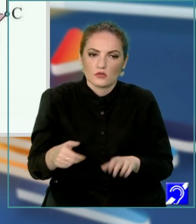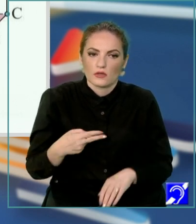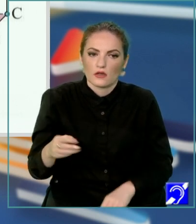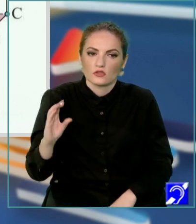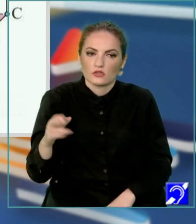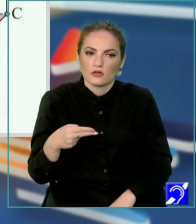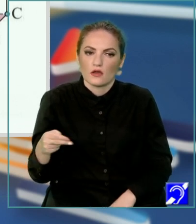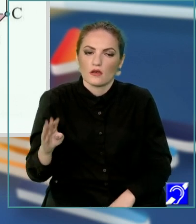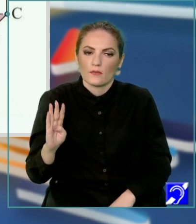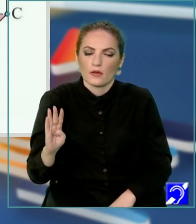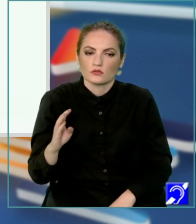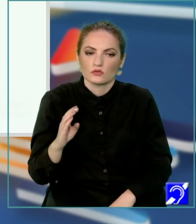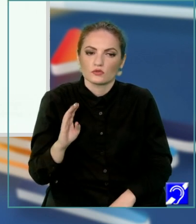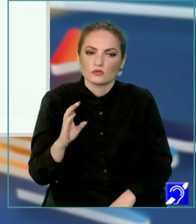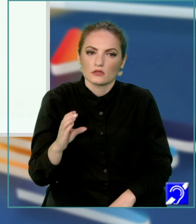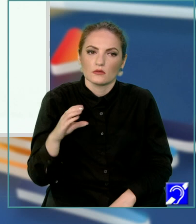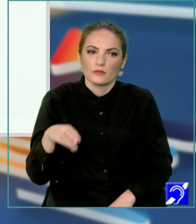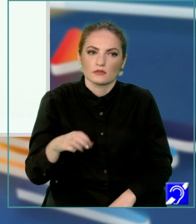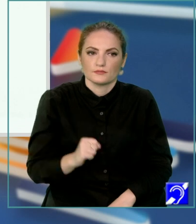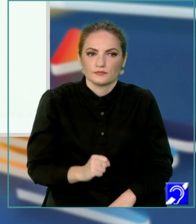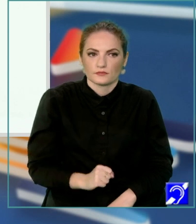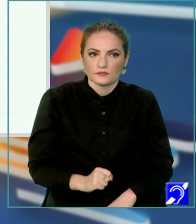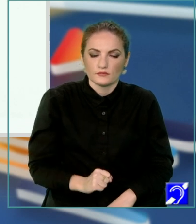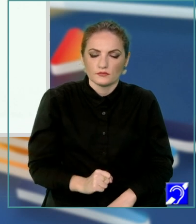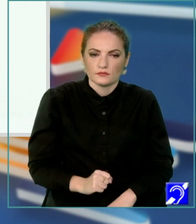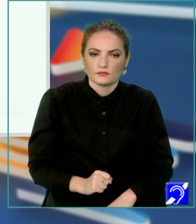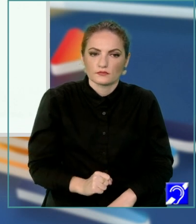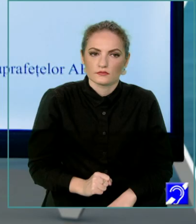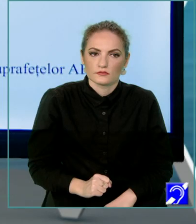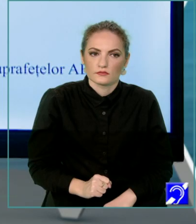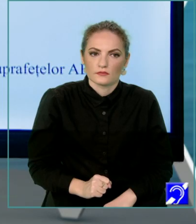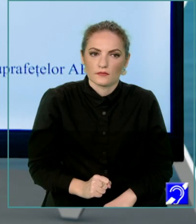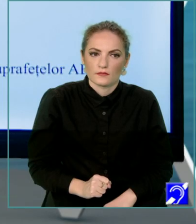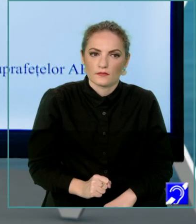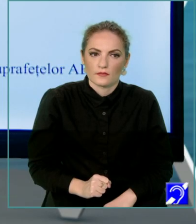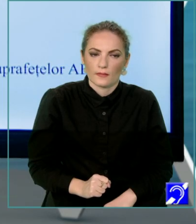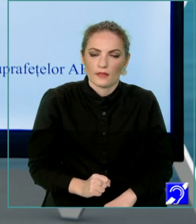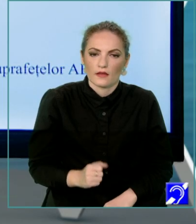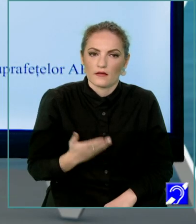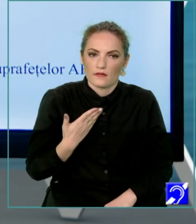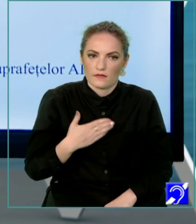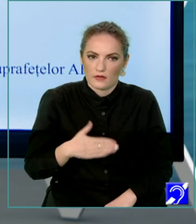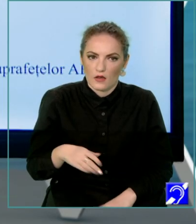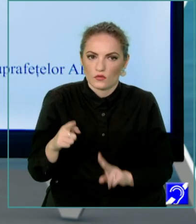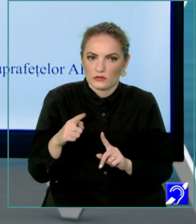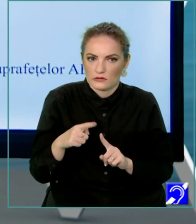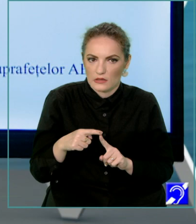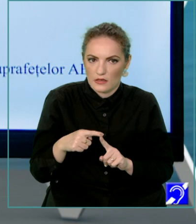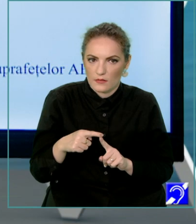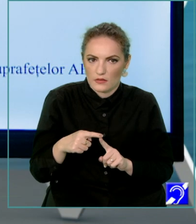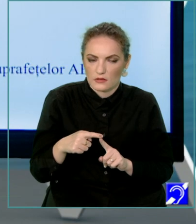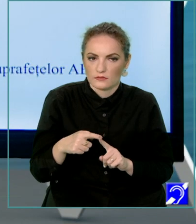răspunsul la întrebarea probleme adică cele trei dimensiuni vă propun ca temă